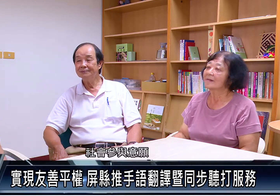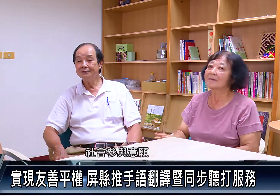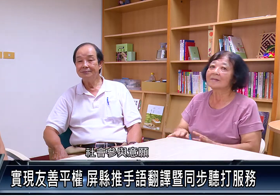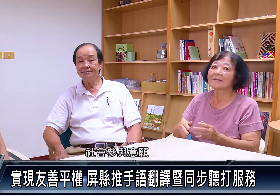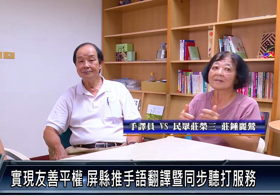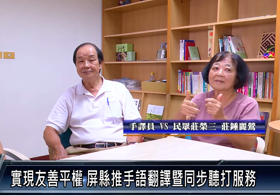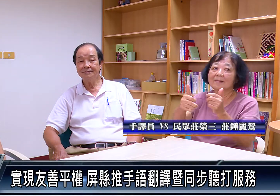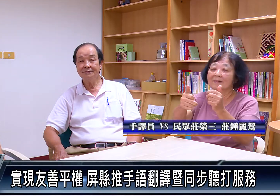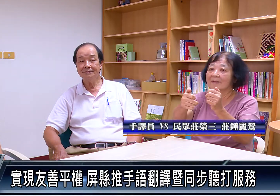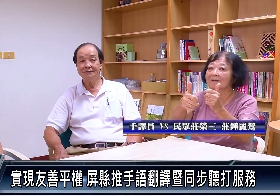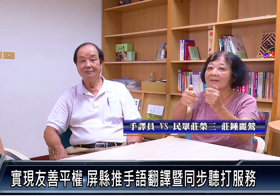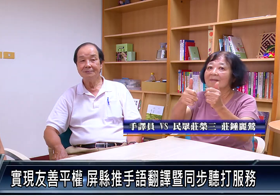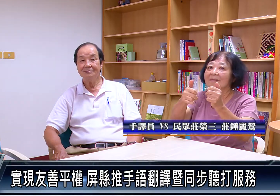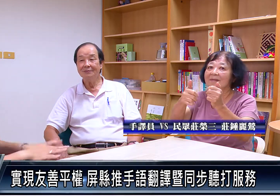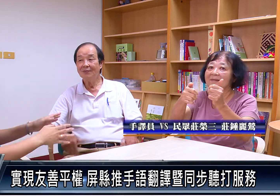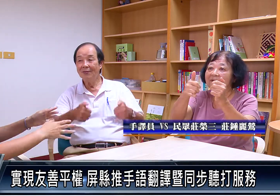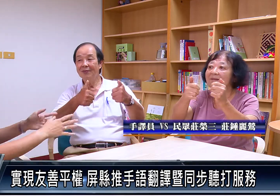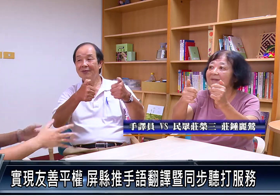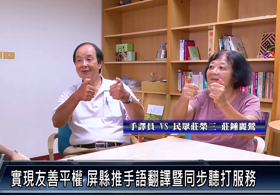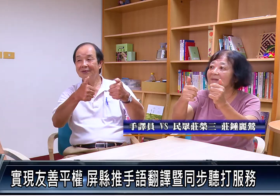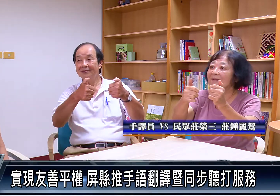意愿。